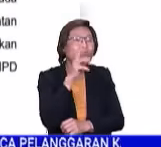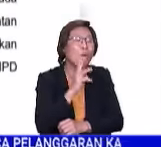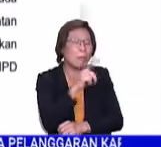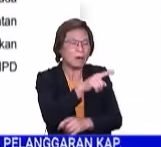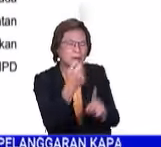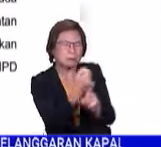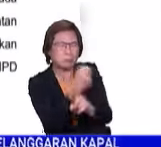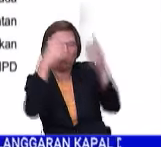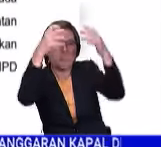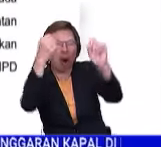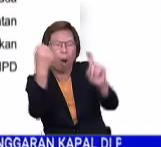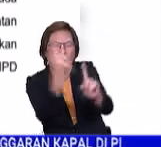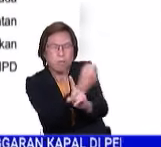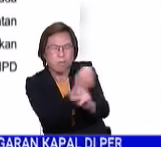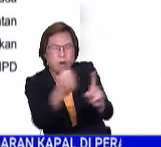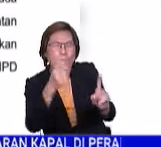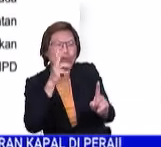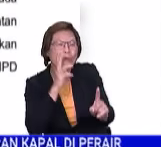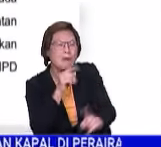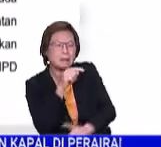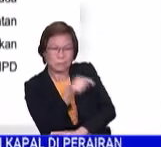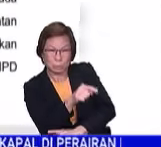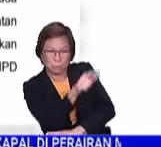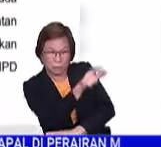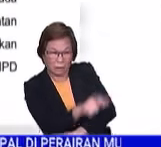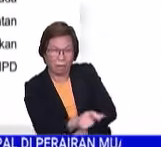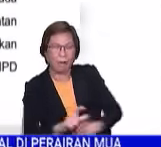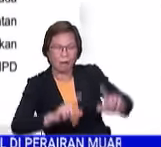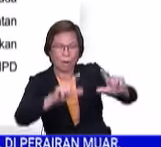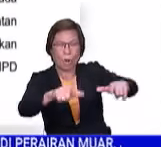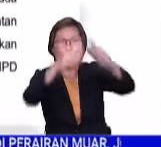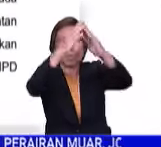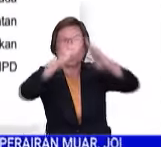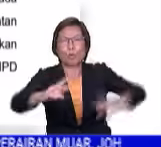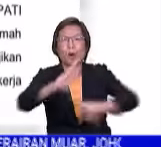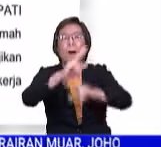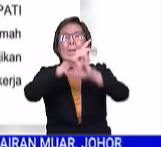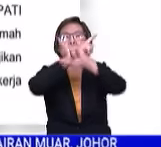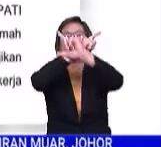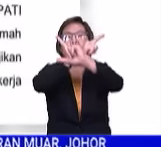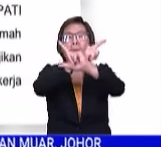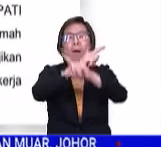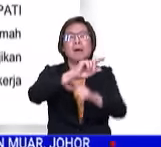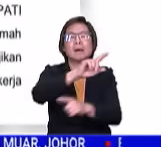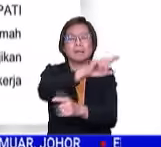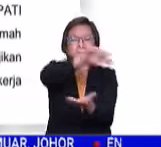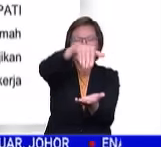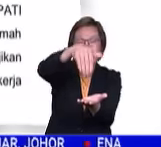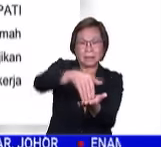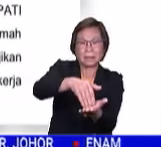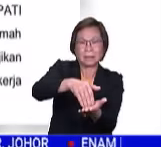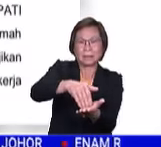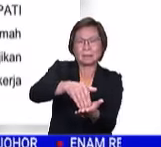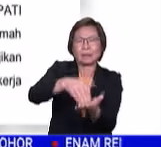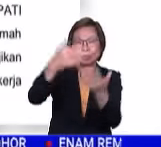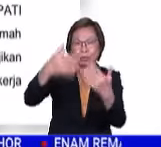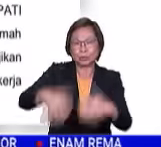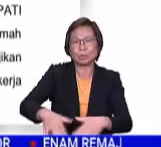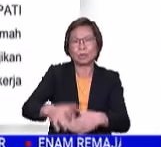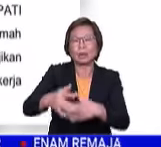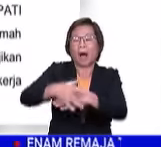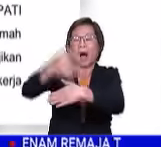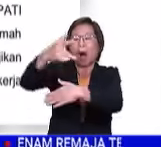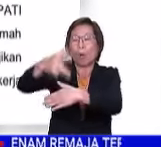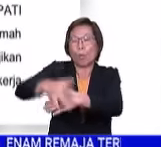didera majikannya. Wanita tersebut kini ditempatkan di rumah pelindungan Zon Tengah selepas menerima Interim